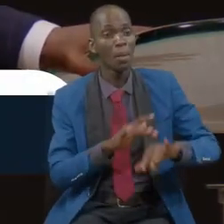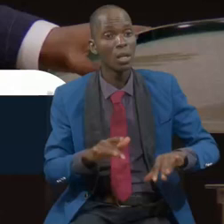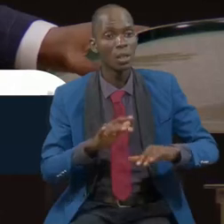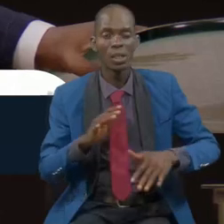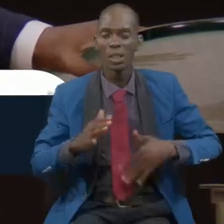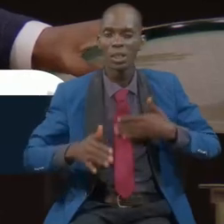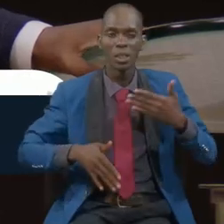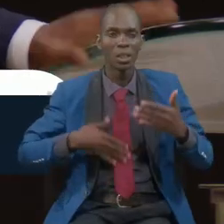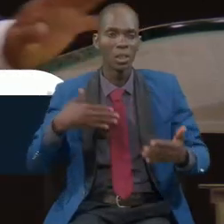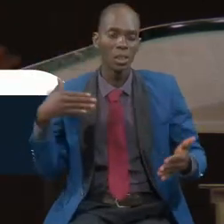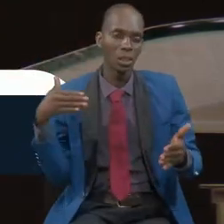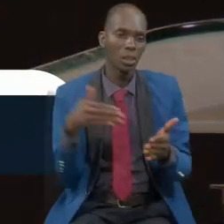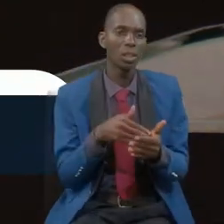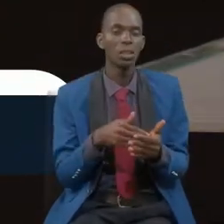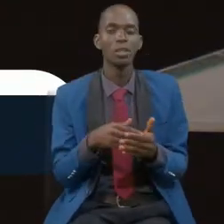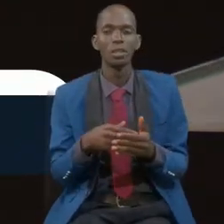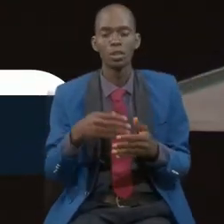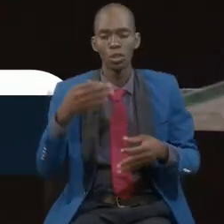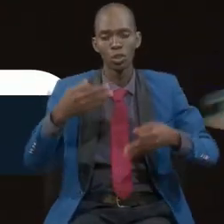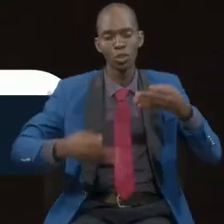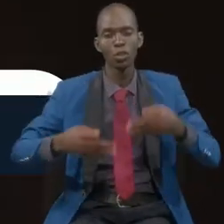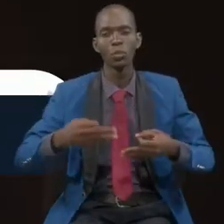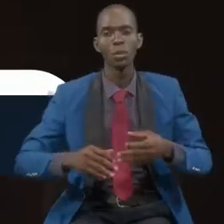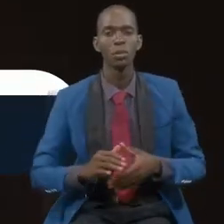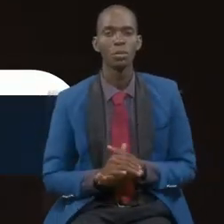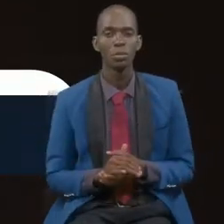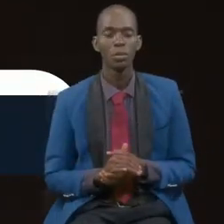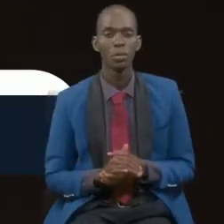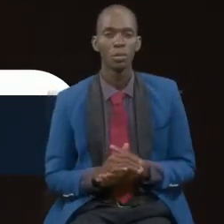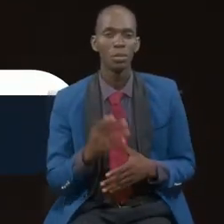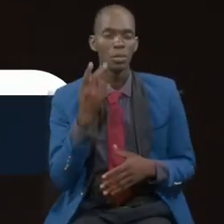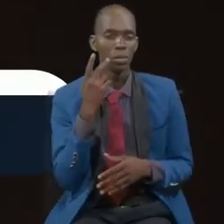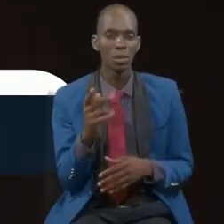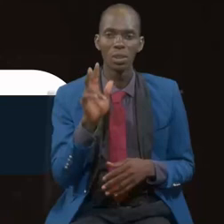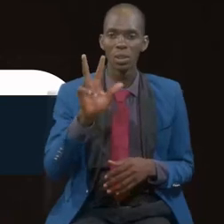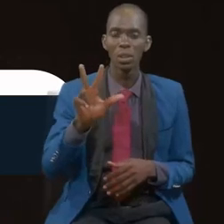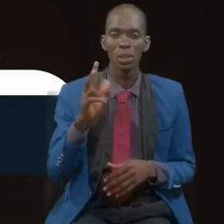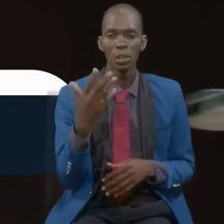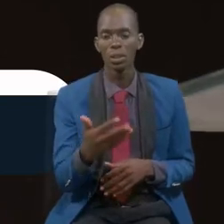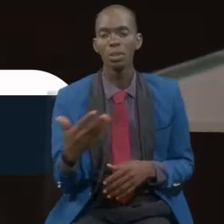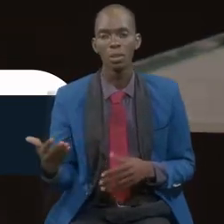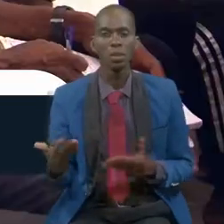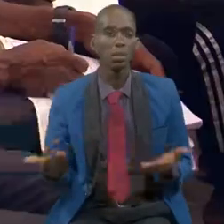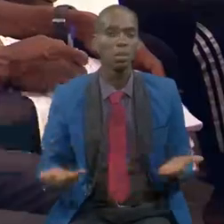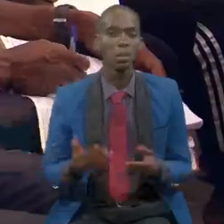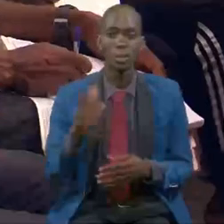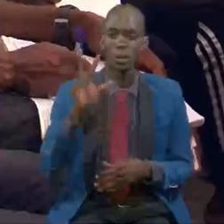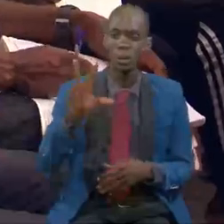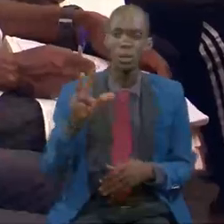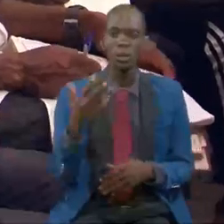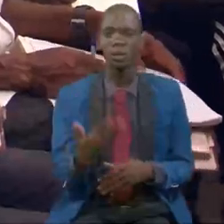La miséricorde triomphe du jugement. Nous allons voir trois points ici. Numéro